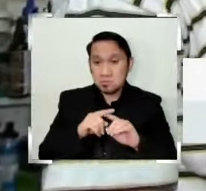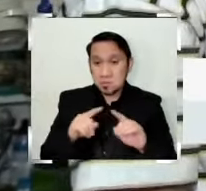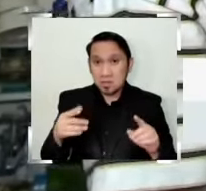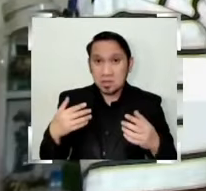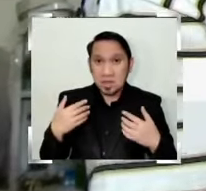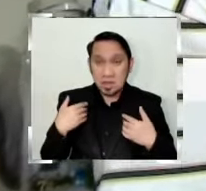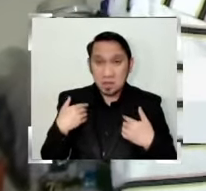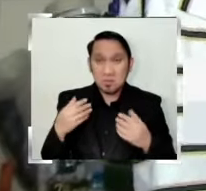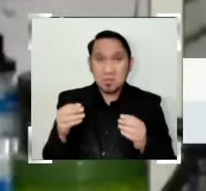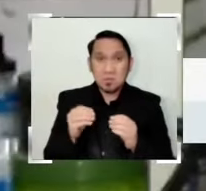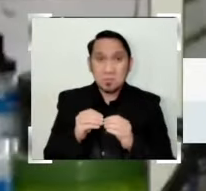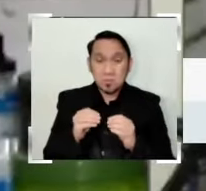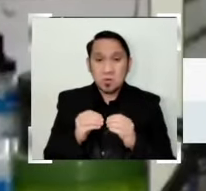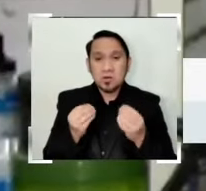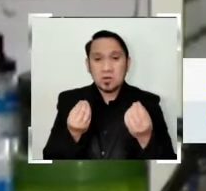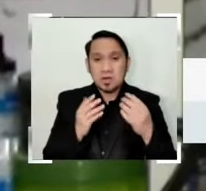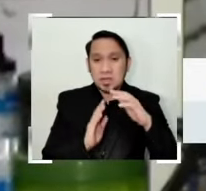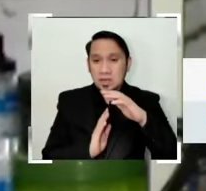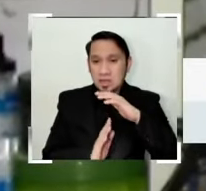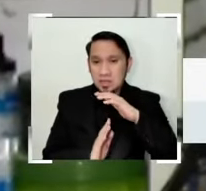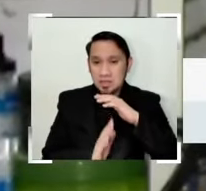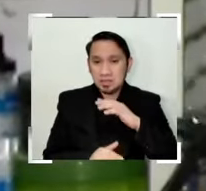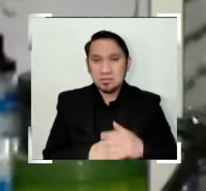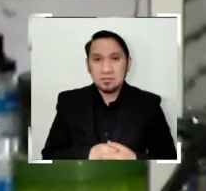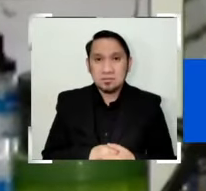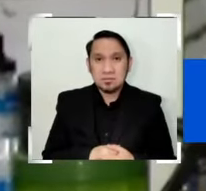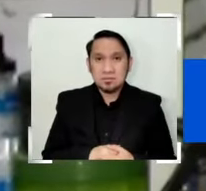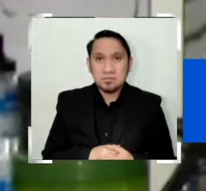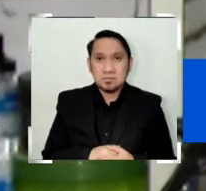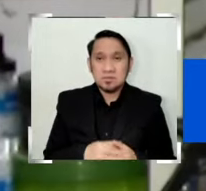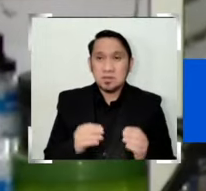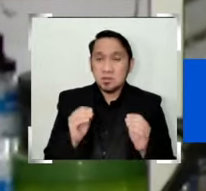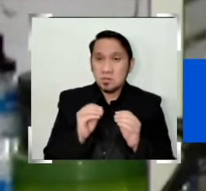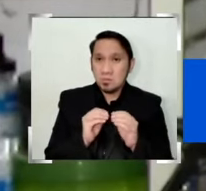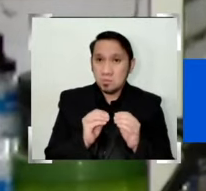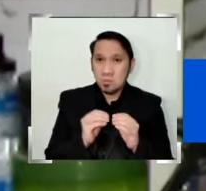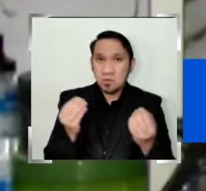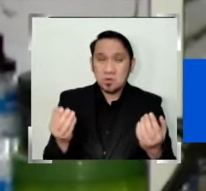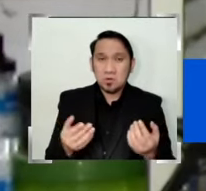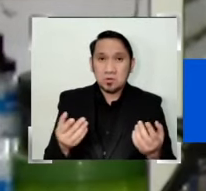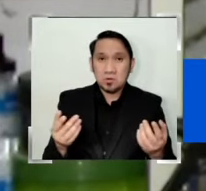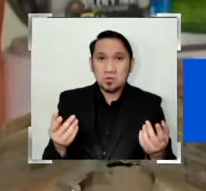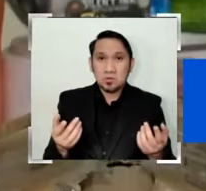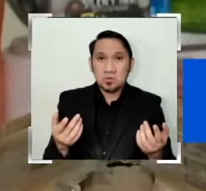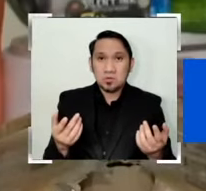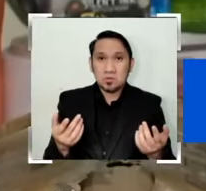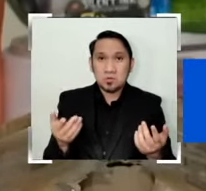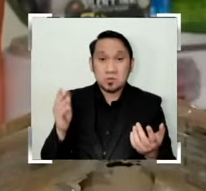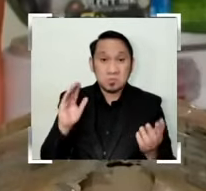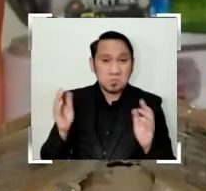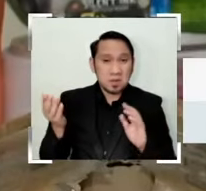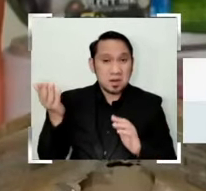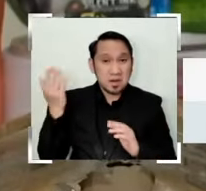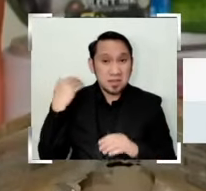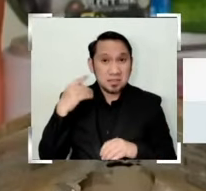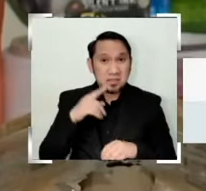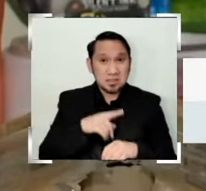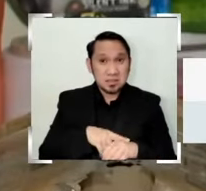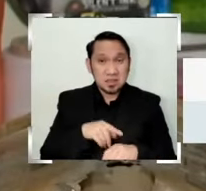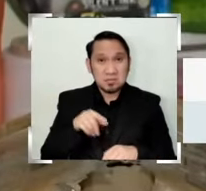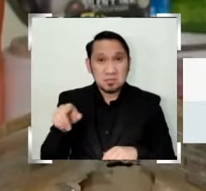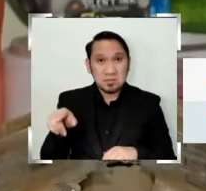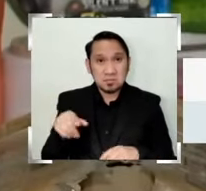dumami ang kliyente niya. Parang mas marami na yung tumatangkilik kaysa nung dati. Mas kaya po nila, parang